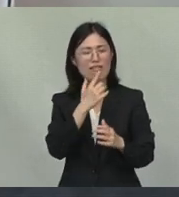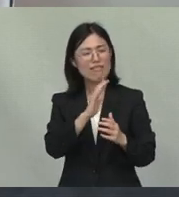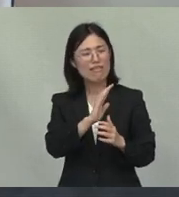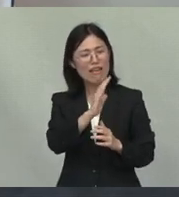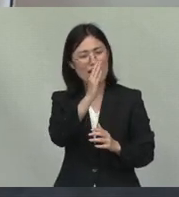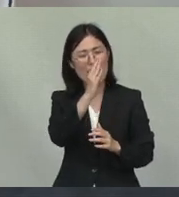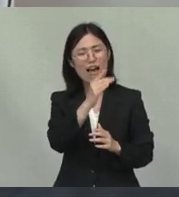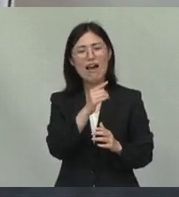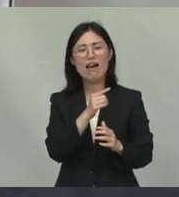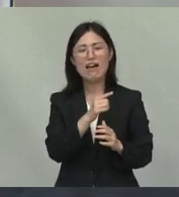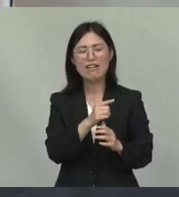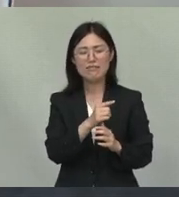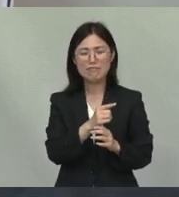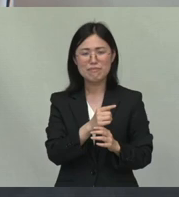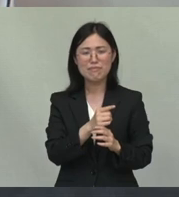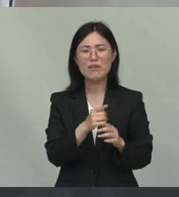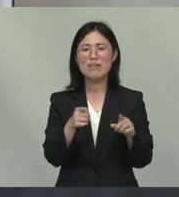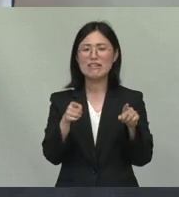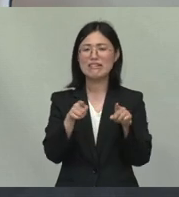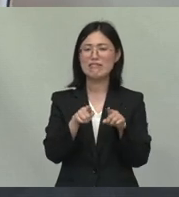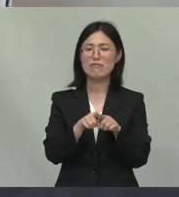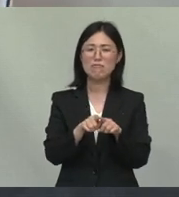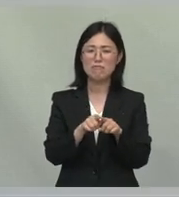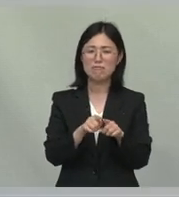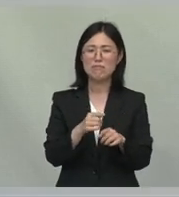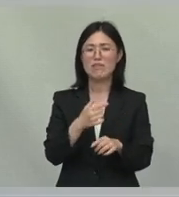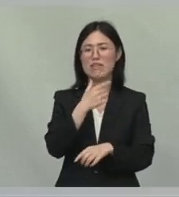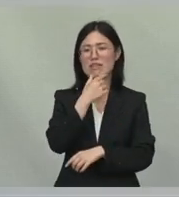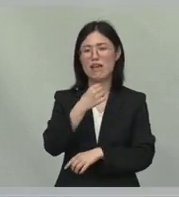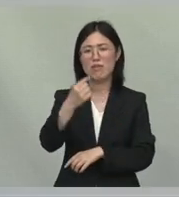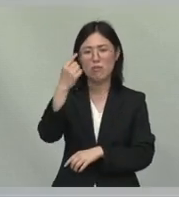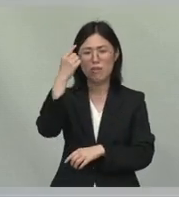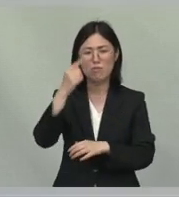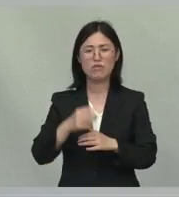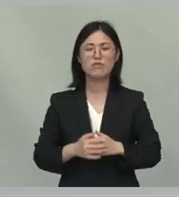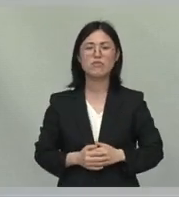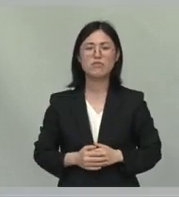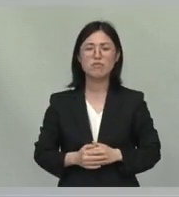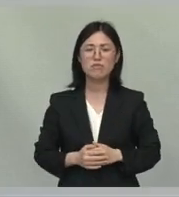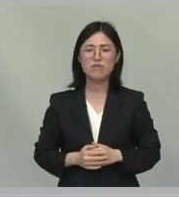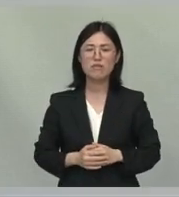めていきたいと思います。コロナ